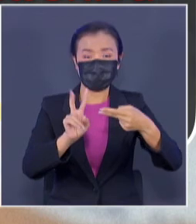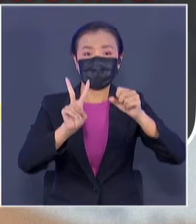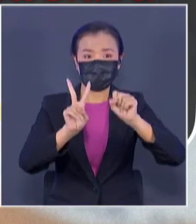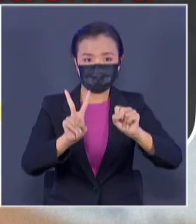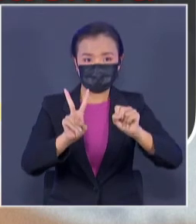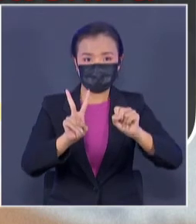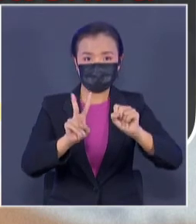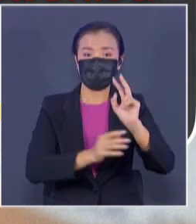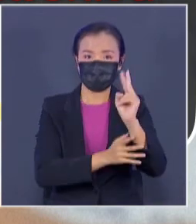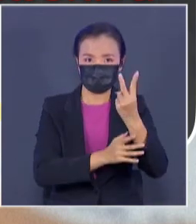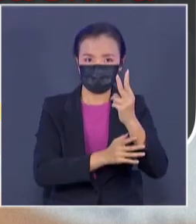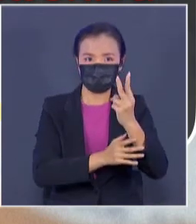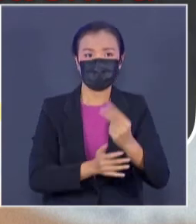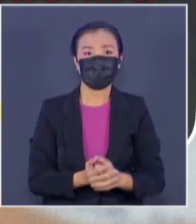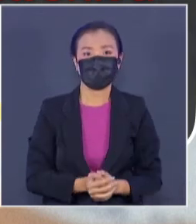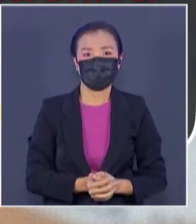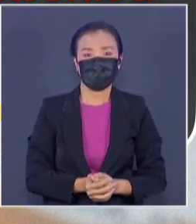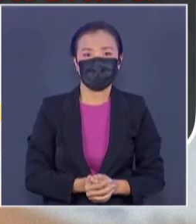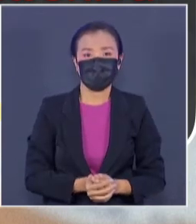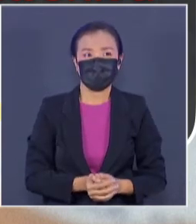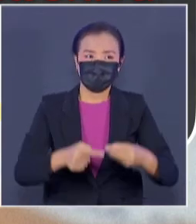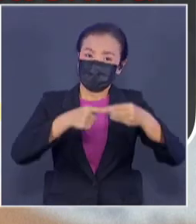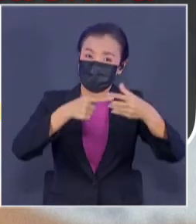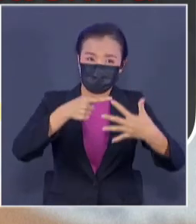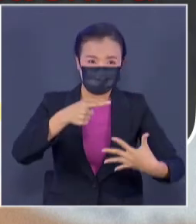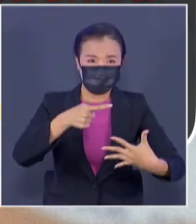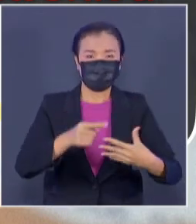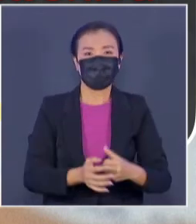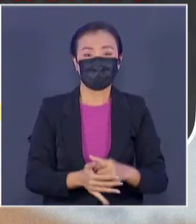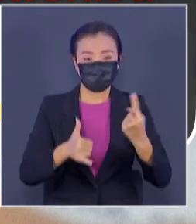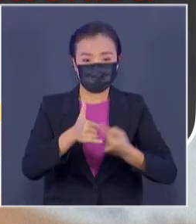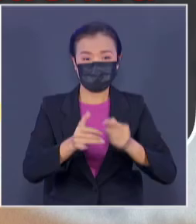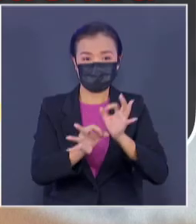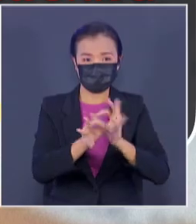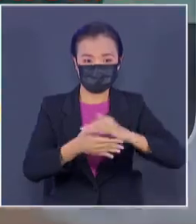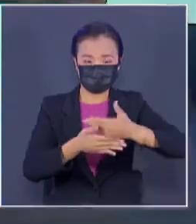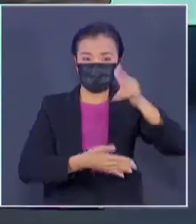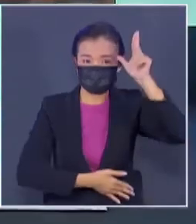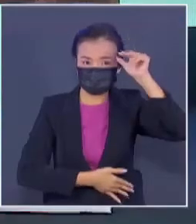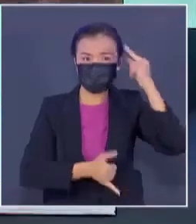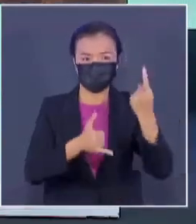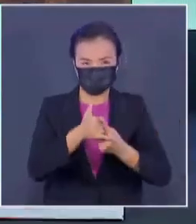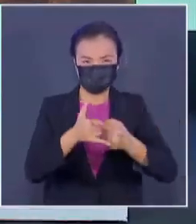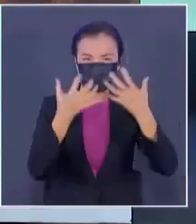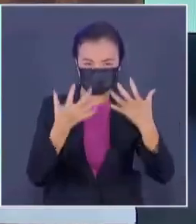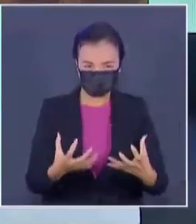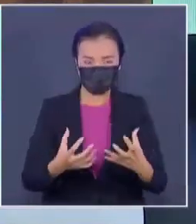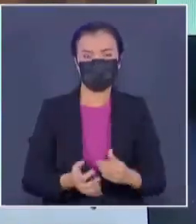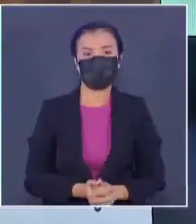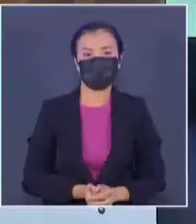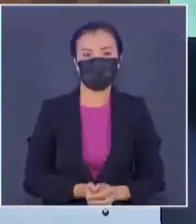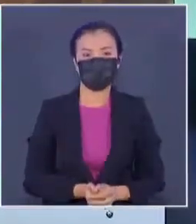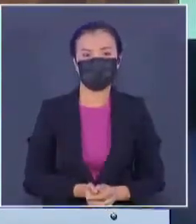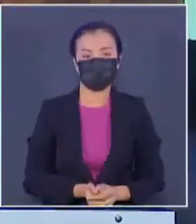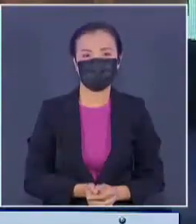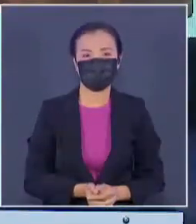าทหรือว่าทั้งจำทั้งปรับค่ะ โอ้โหหลายเลยนะครับหลายคดีเลยนะครับถ้าเปิดบัญชีม้าโทษหนักจริงๆครับหนักมากนะฮะทั้